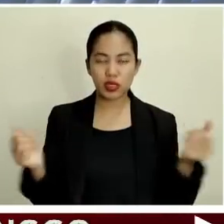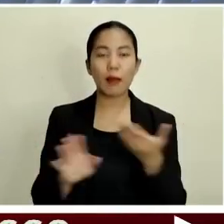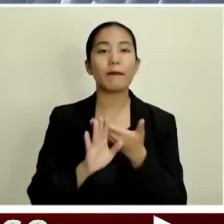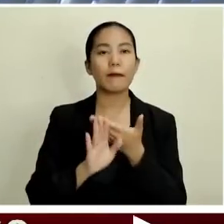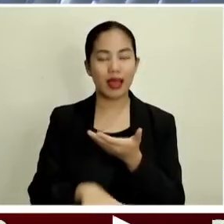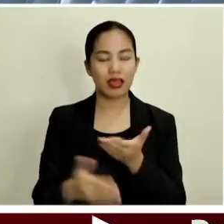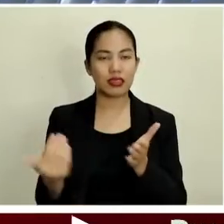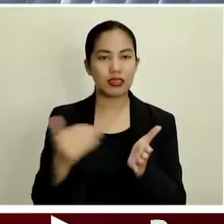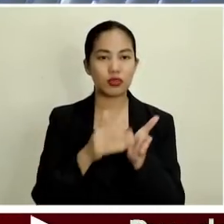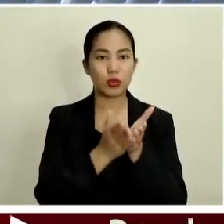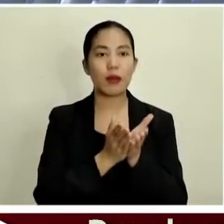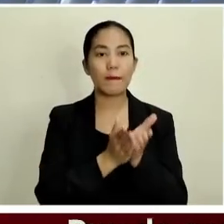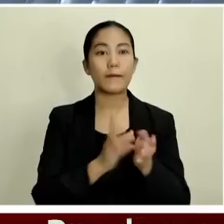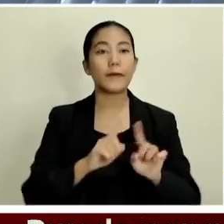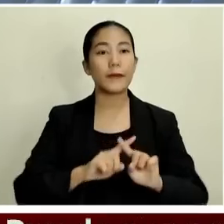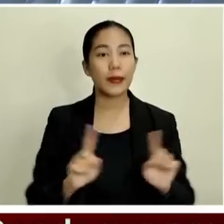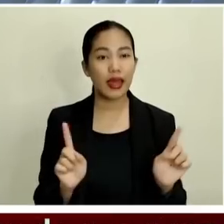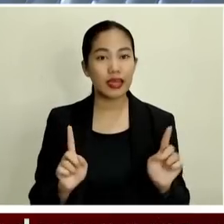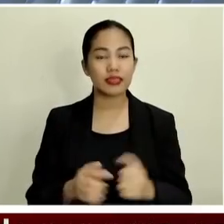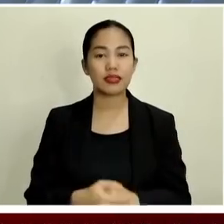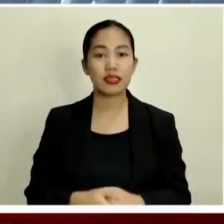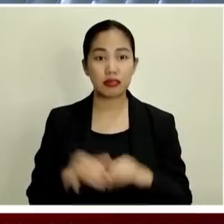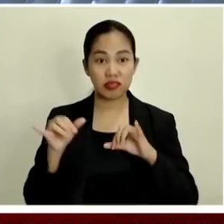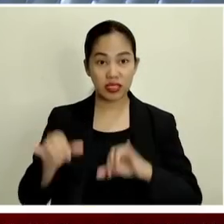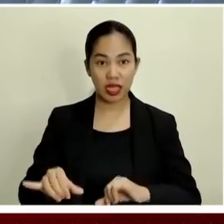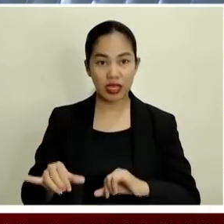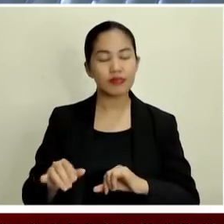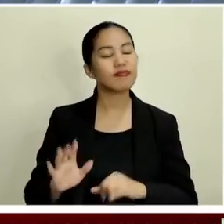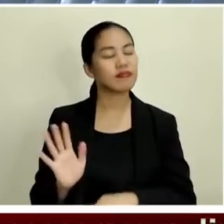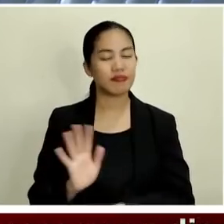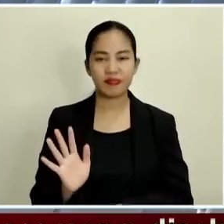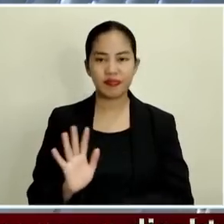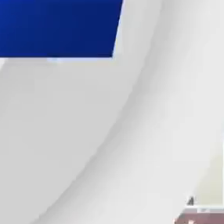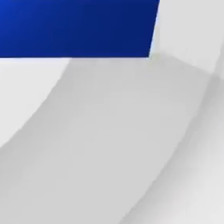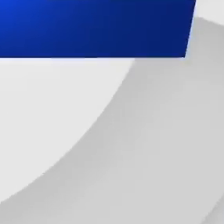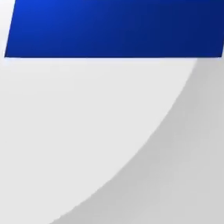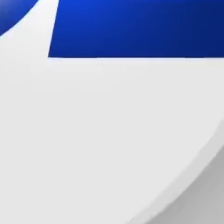Karen, hindi option ang magstay dito sa Batangas Port.